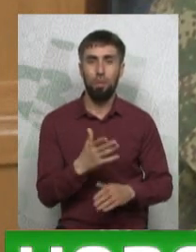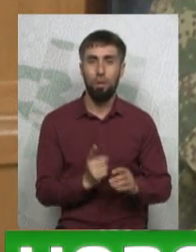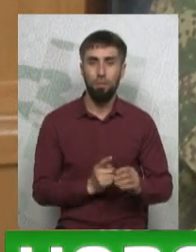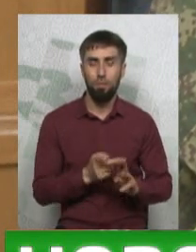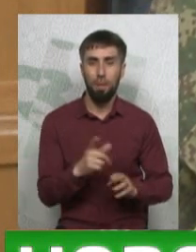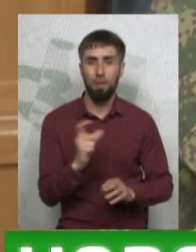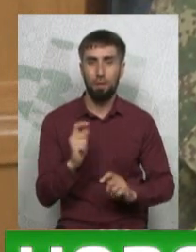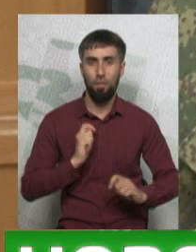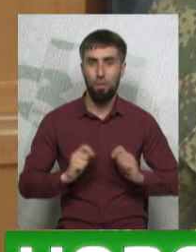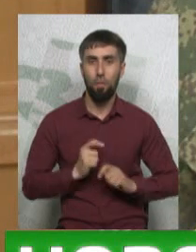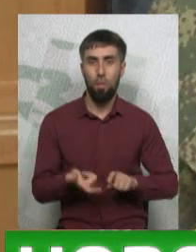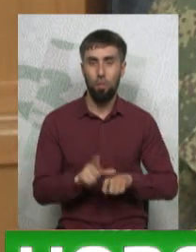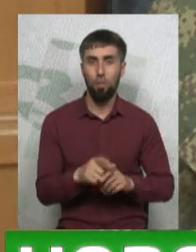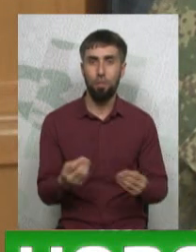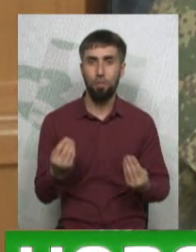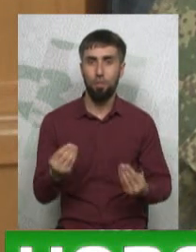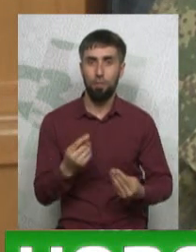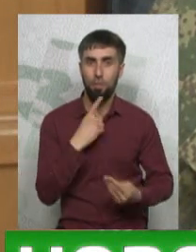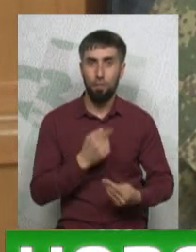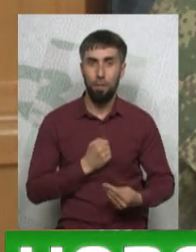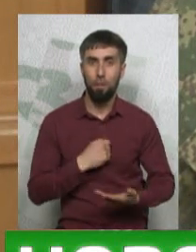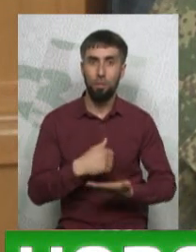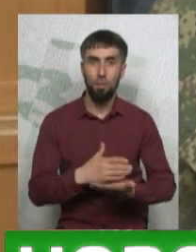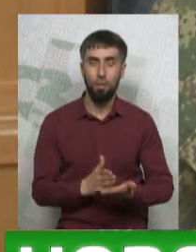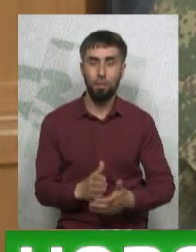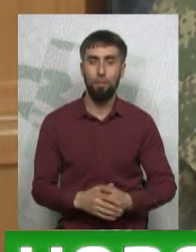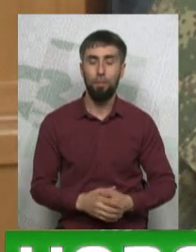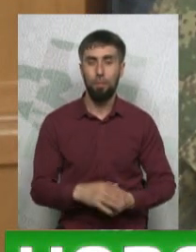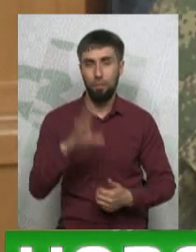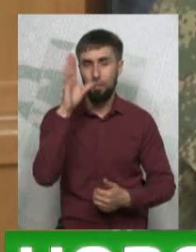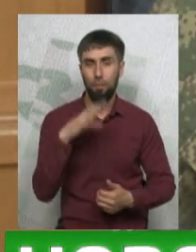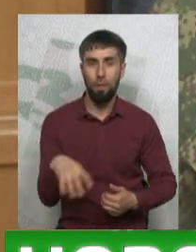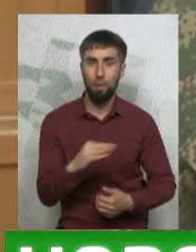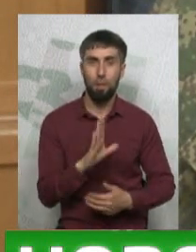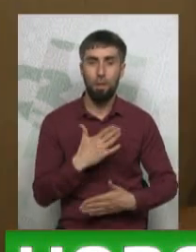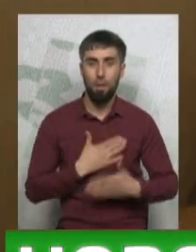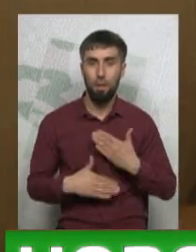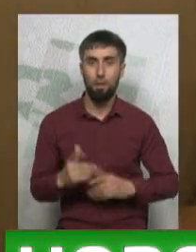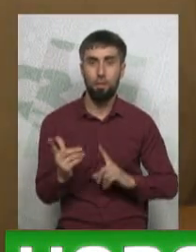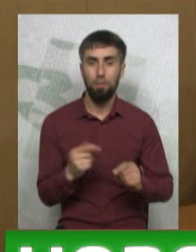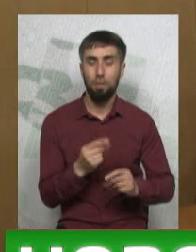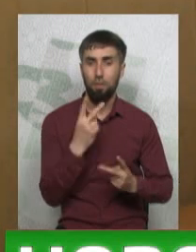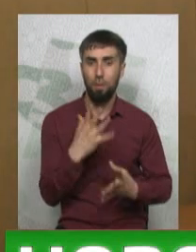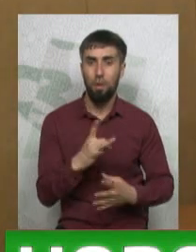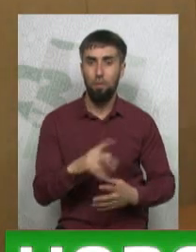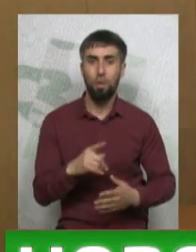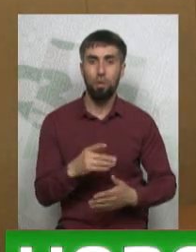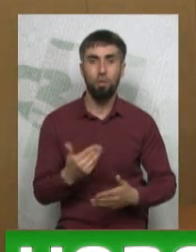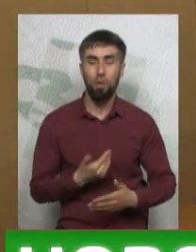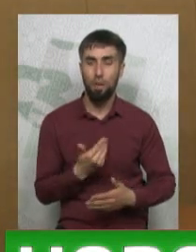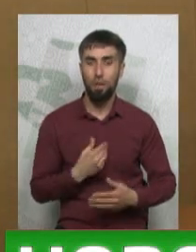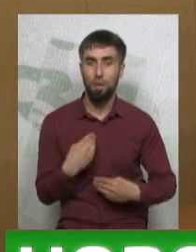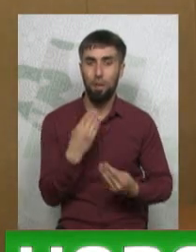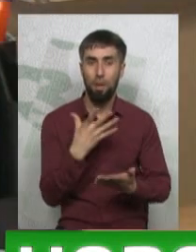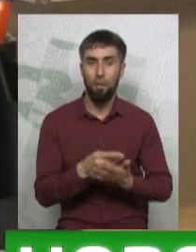работать, очень престижные воинские части. Ребята с радостью пошли. Заметную роль в желании ребят отдать